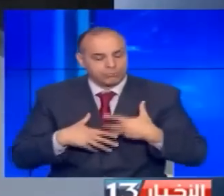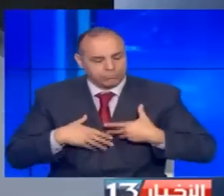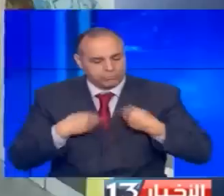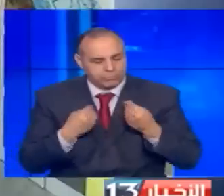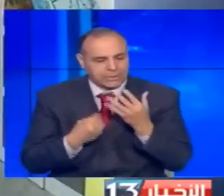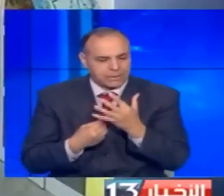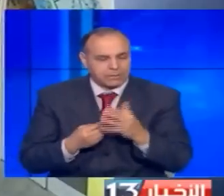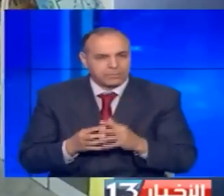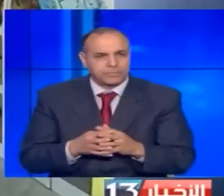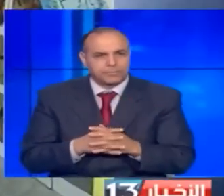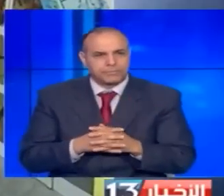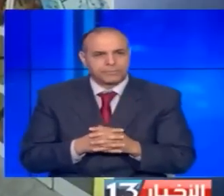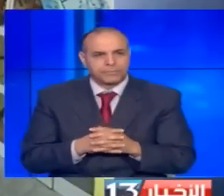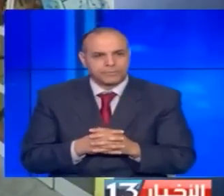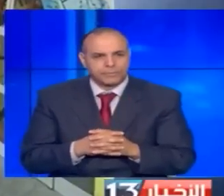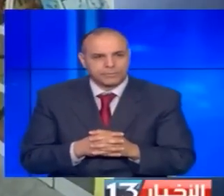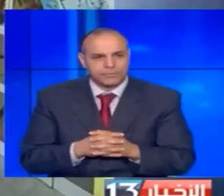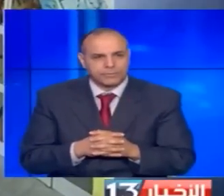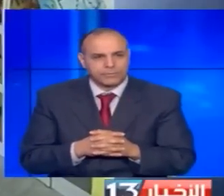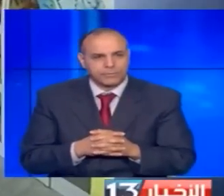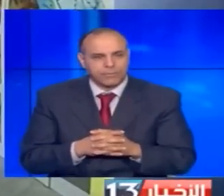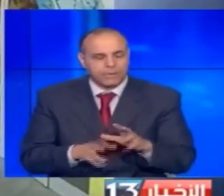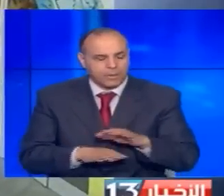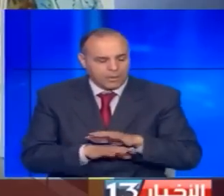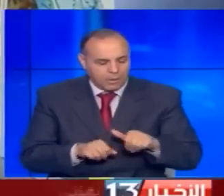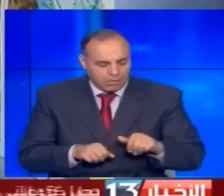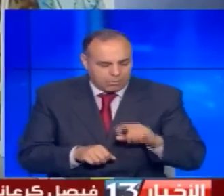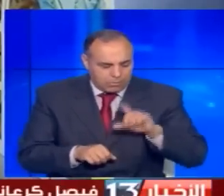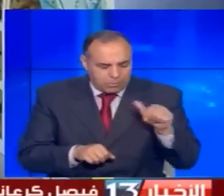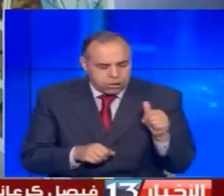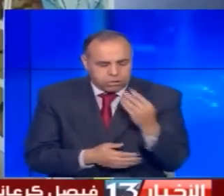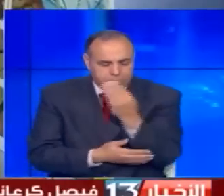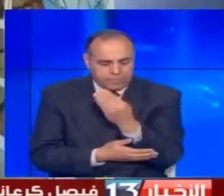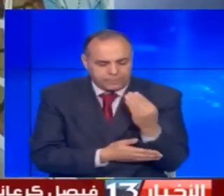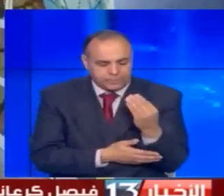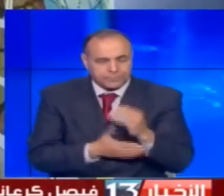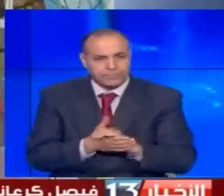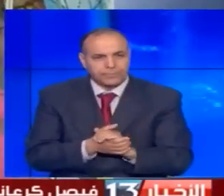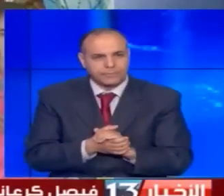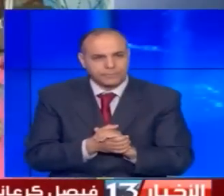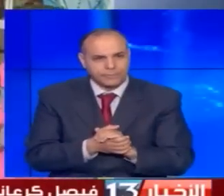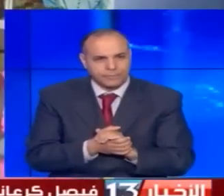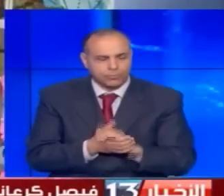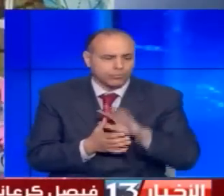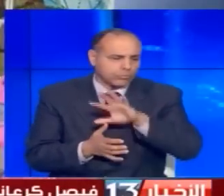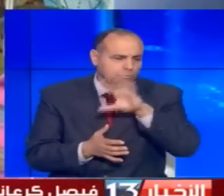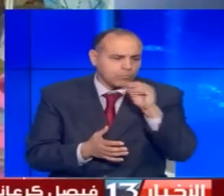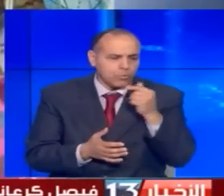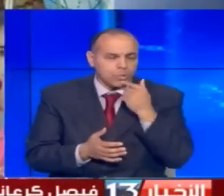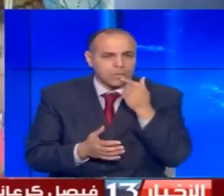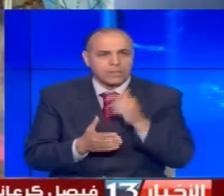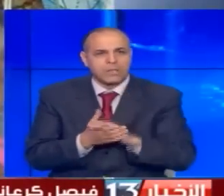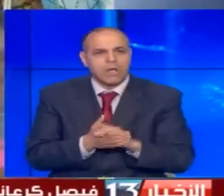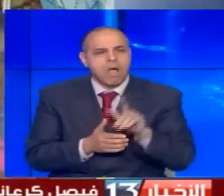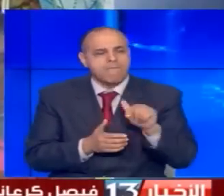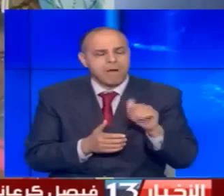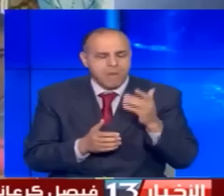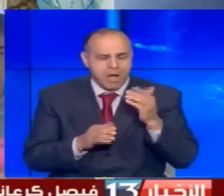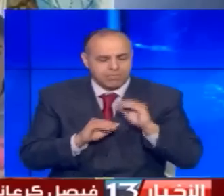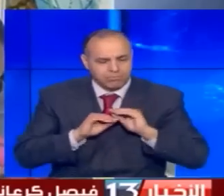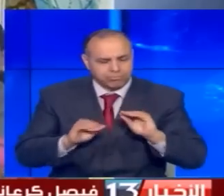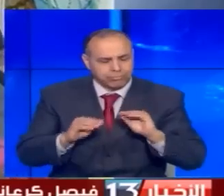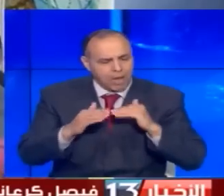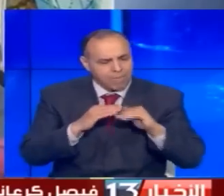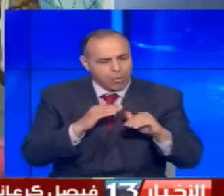مواهبهم. هو يتزامن مع اختتام شهر حماية الطفولة. المسرح وكل الفنون عندها رسائل تربوية.